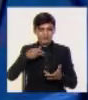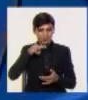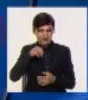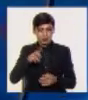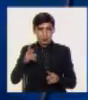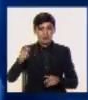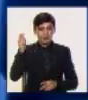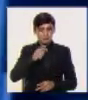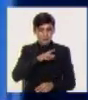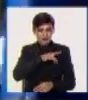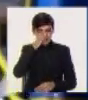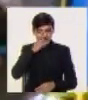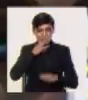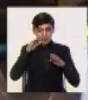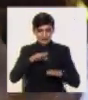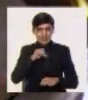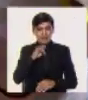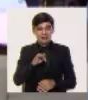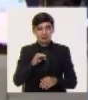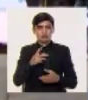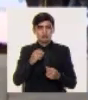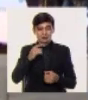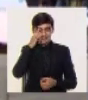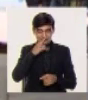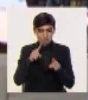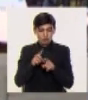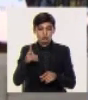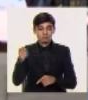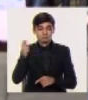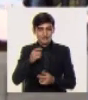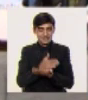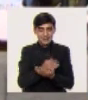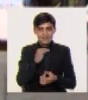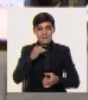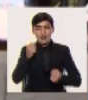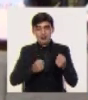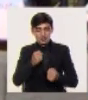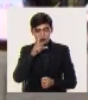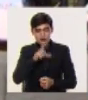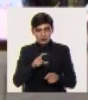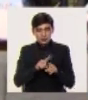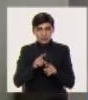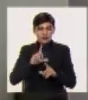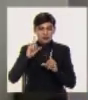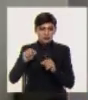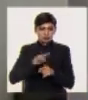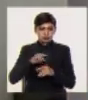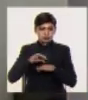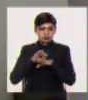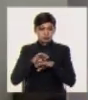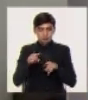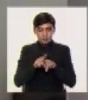всех прибывающих на территорию Казахстана, в том числе и наших граждан, а также водителей, которые осуществляют международные